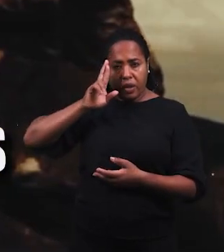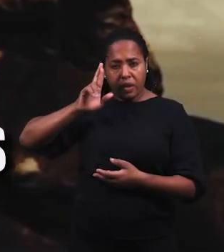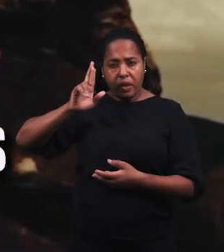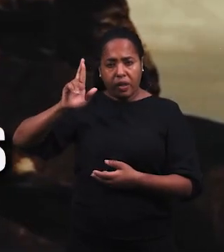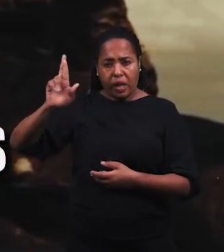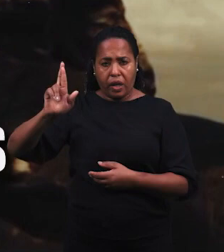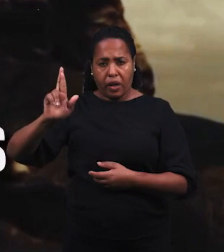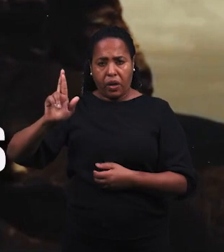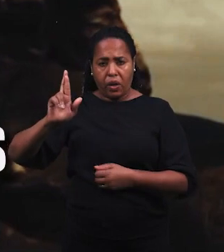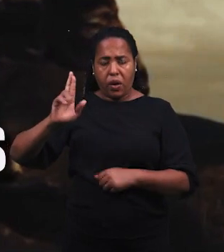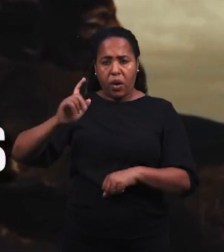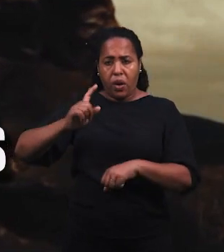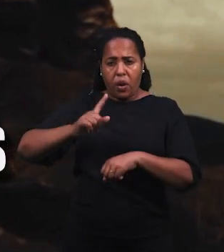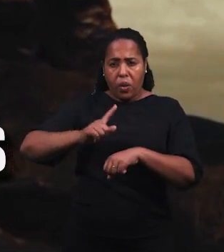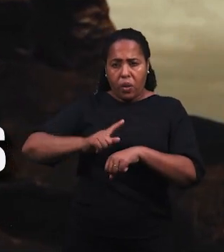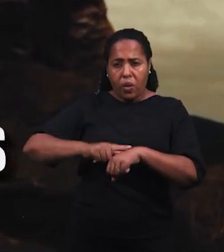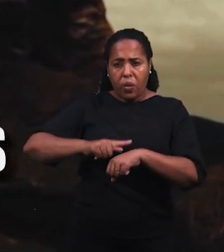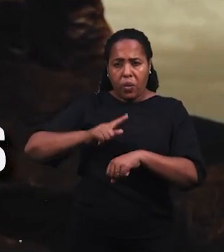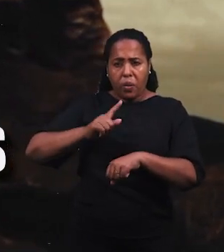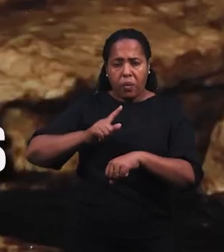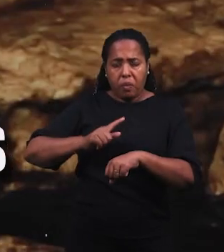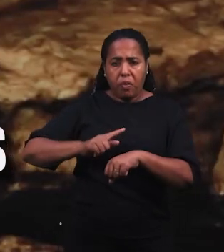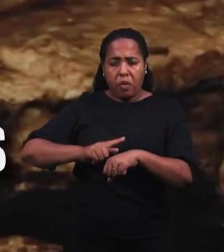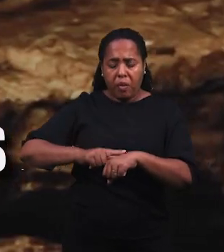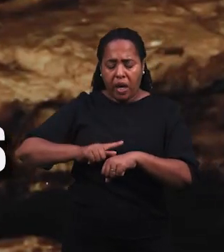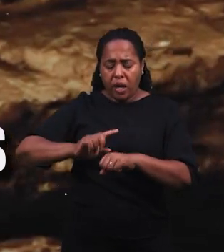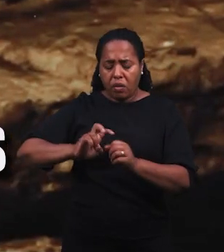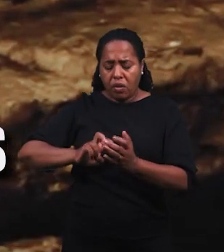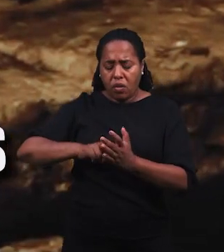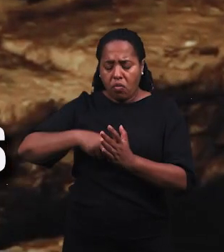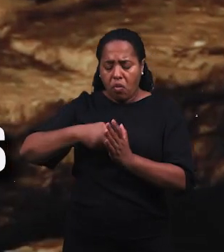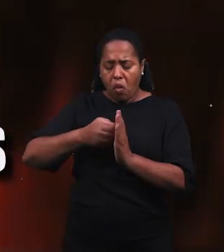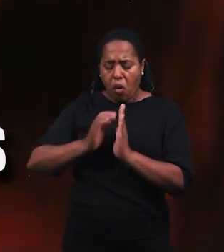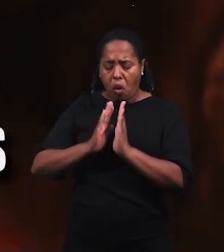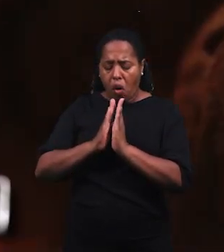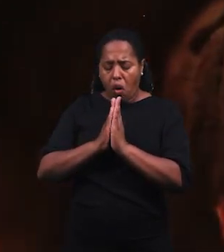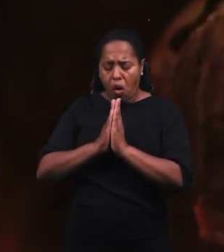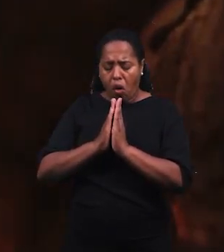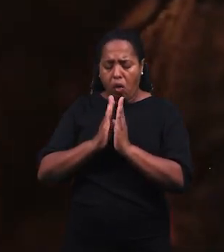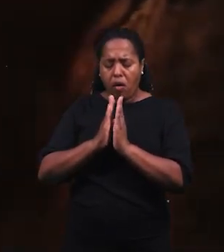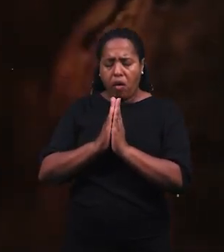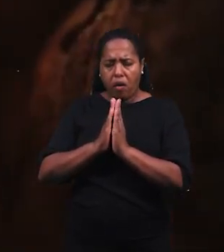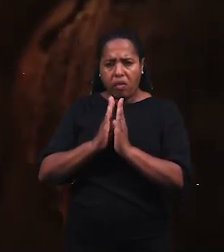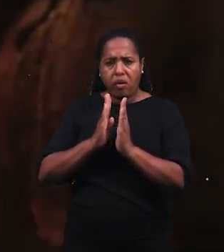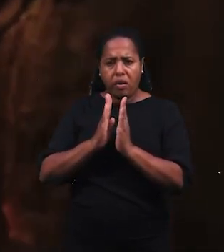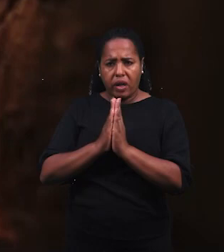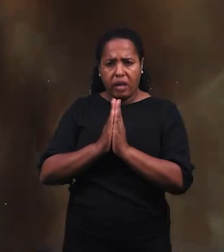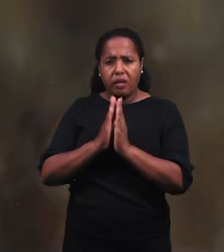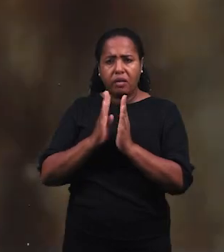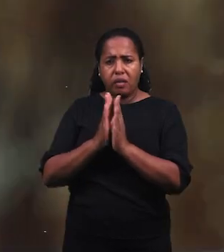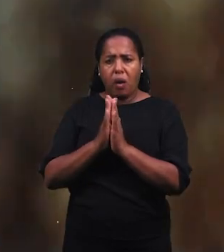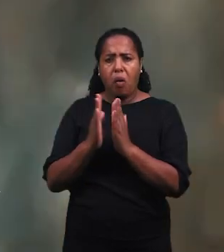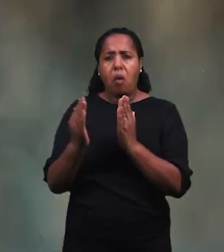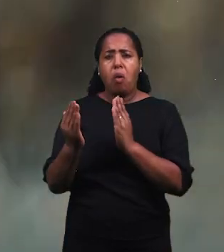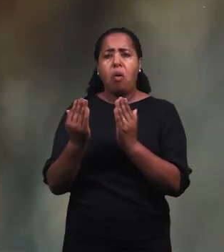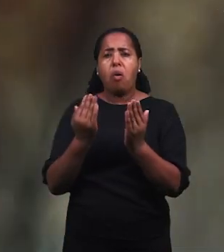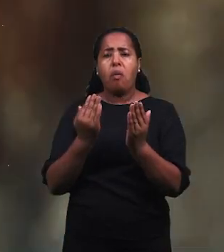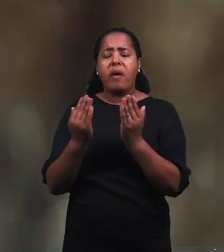И да будут воздеты руки мои, как вечерняя жертва.